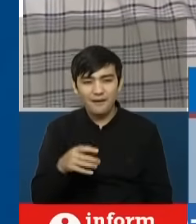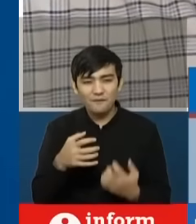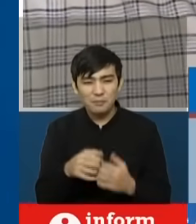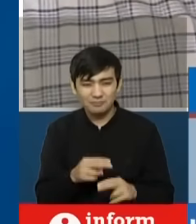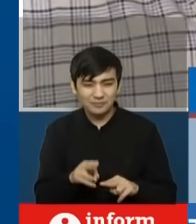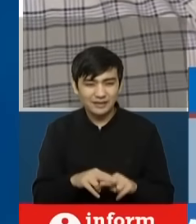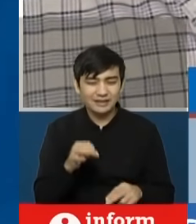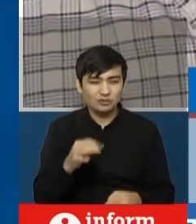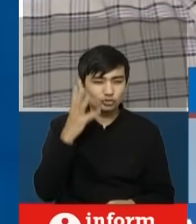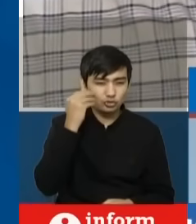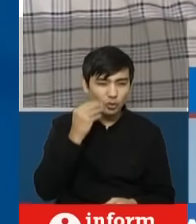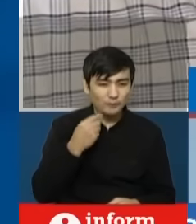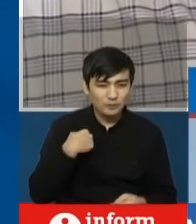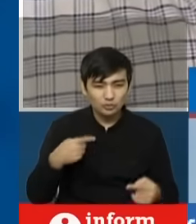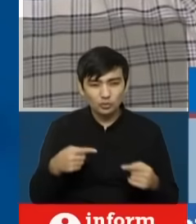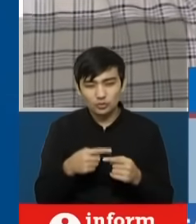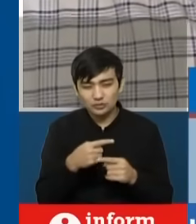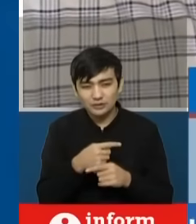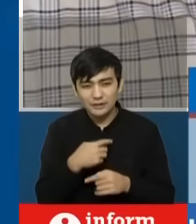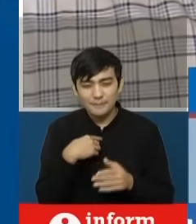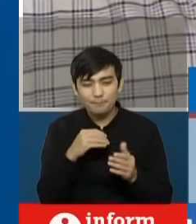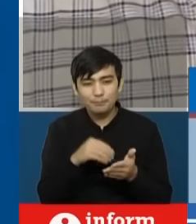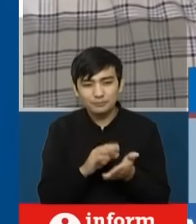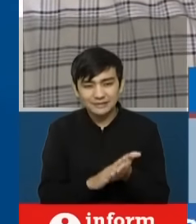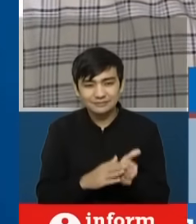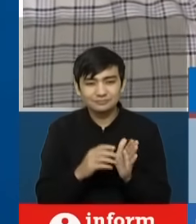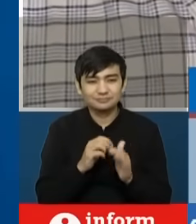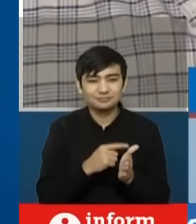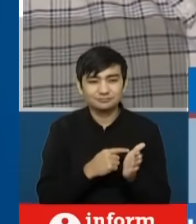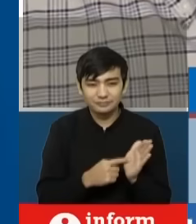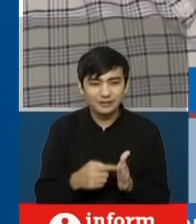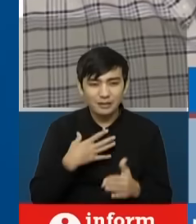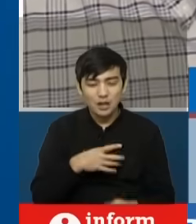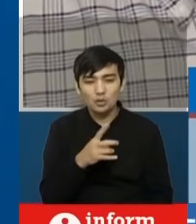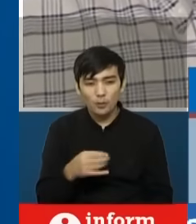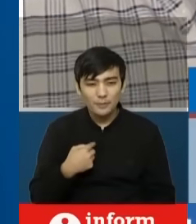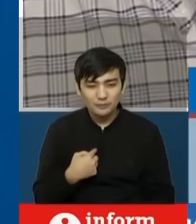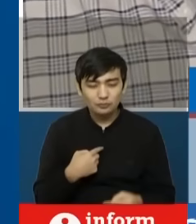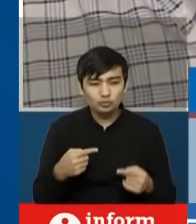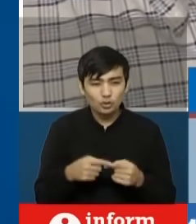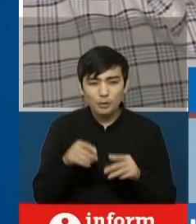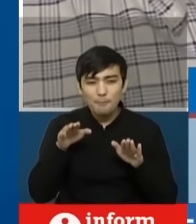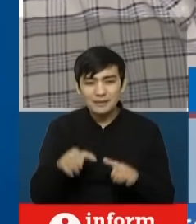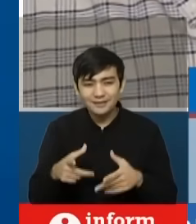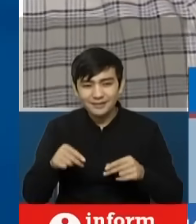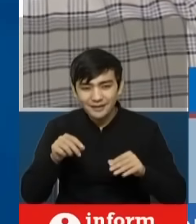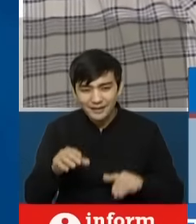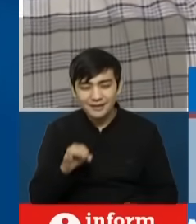кейбір даталарды анық көрсетпеуге тырыстық. Бірақ біздің нақты көрсеткеніміз бағанағы орны